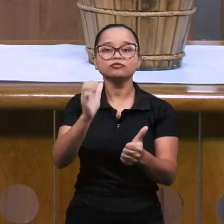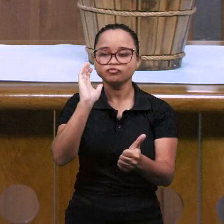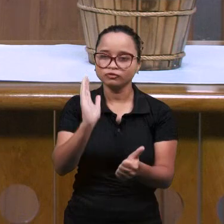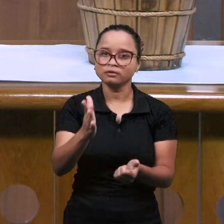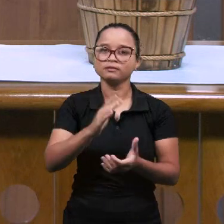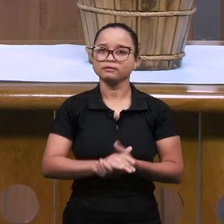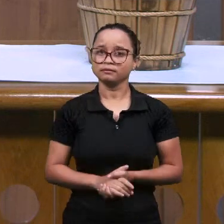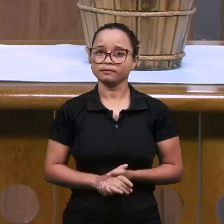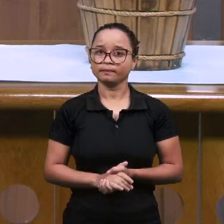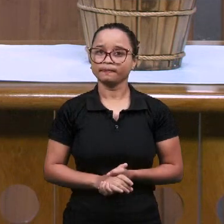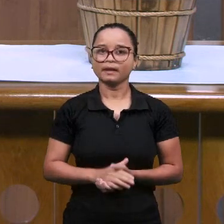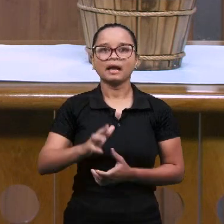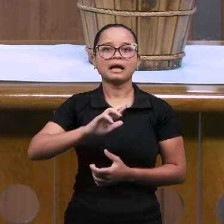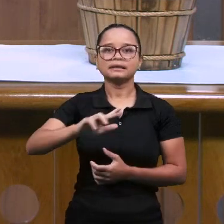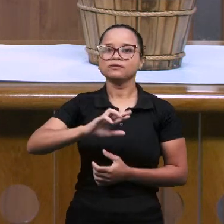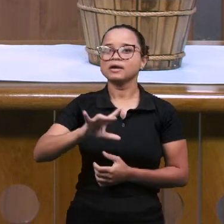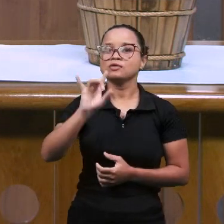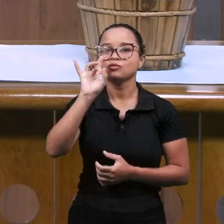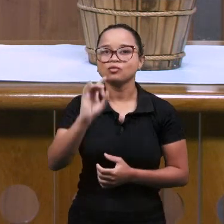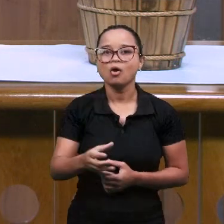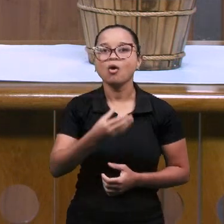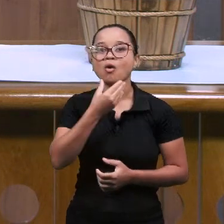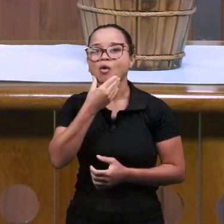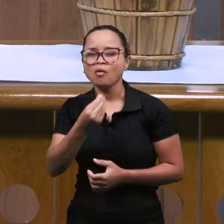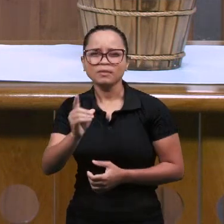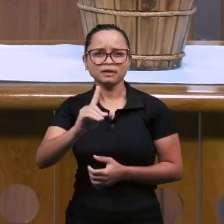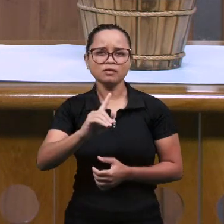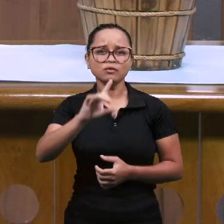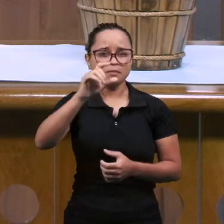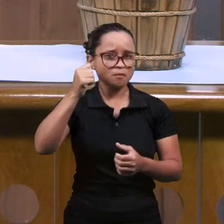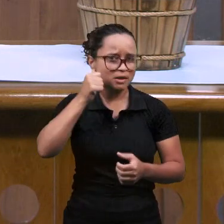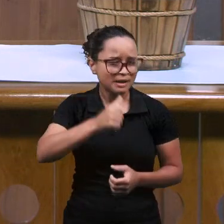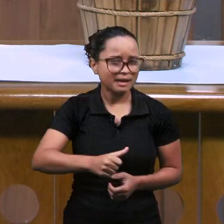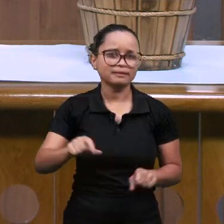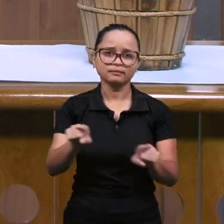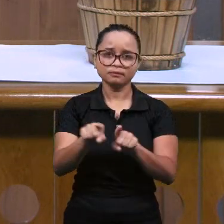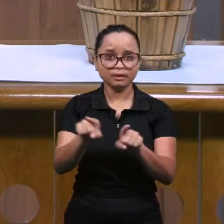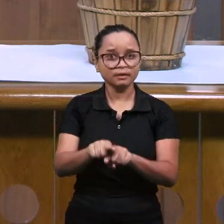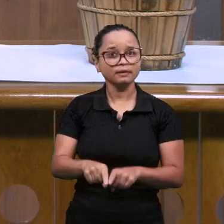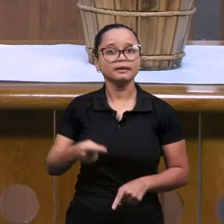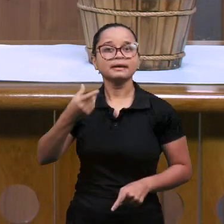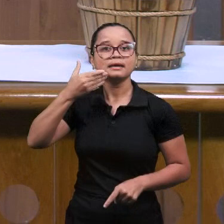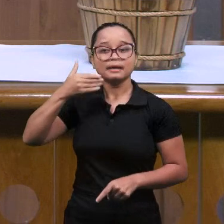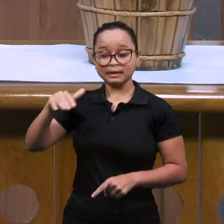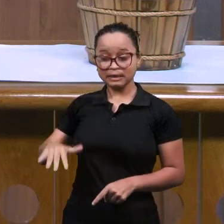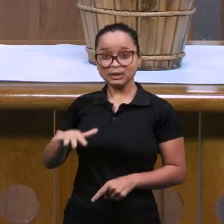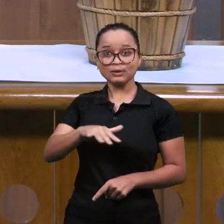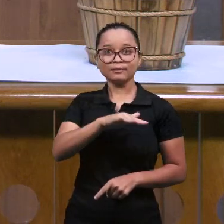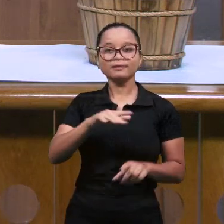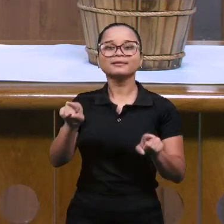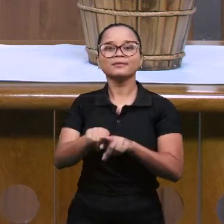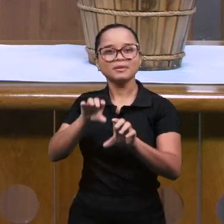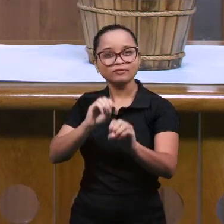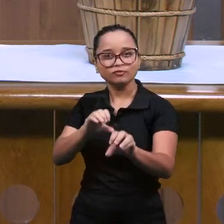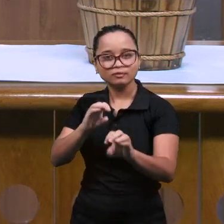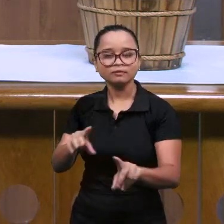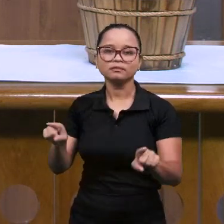pas seulement des hommes qui font cela, mais des femmes, des enfants qui évangélisent, des jeunes, des